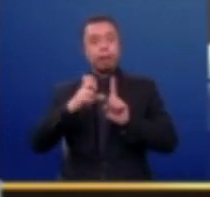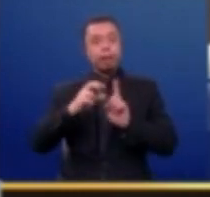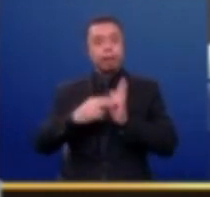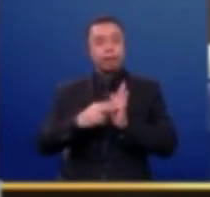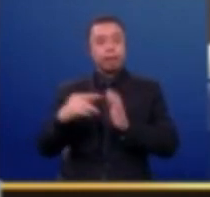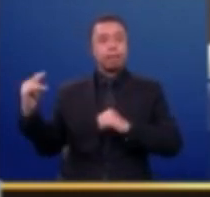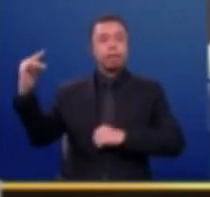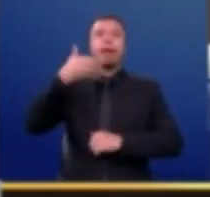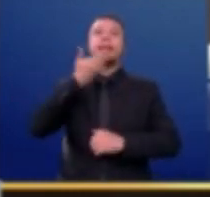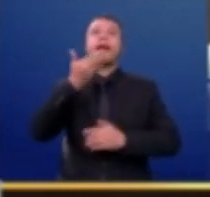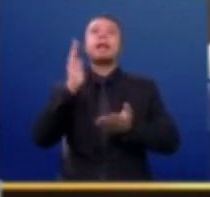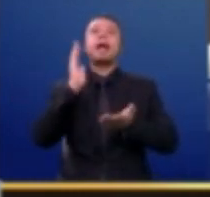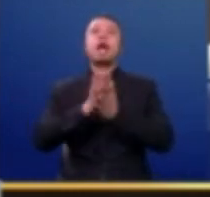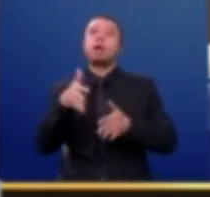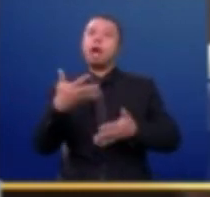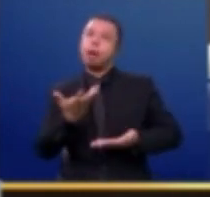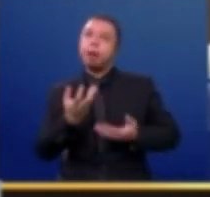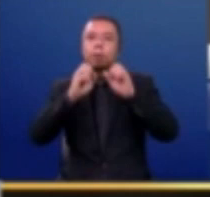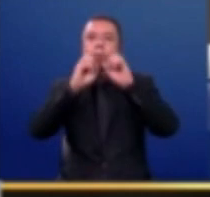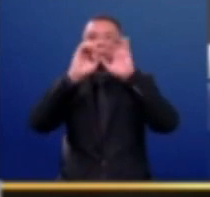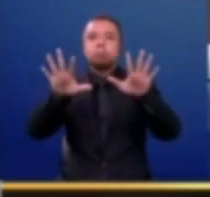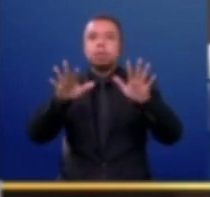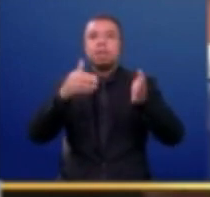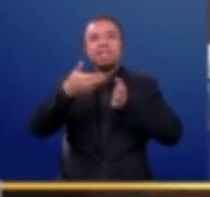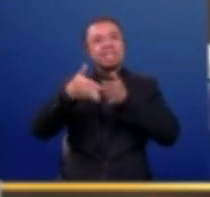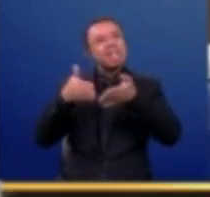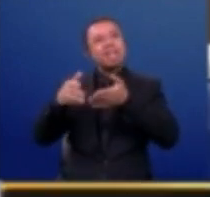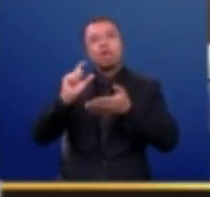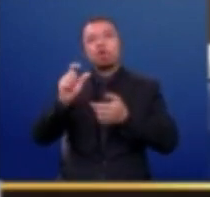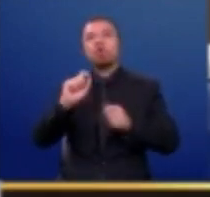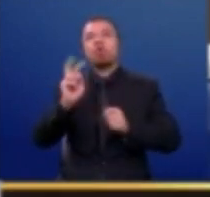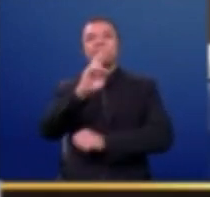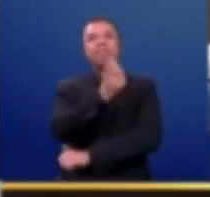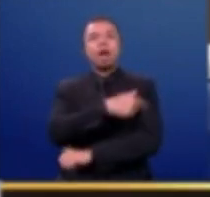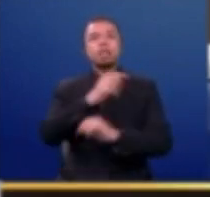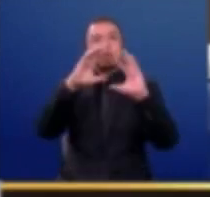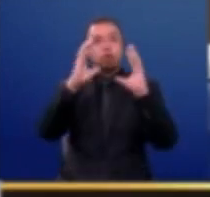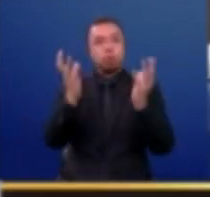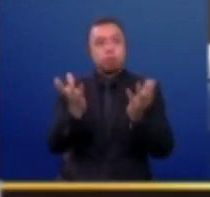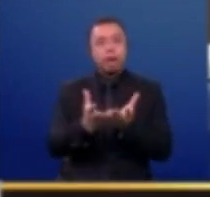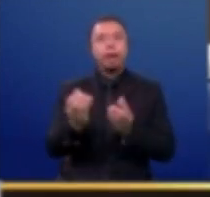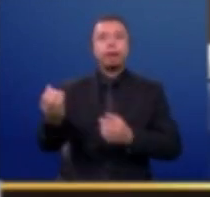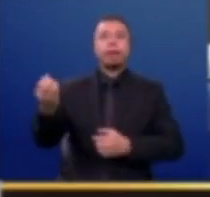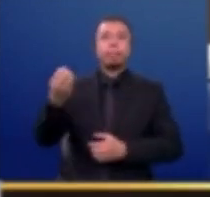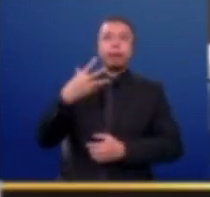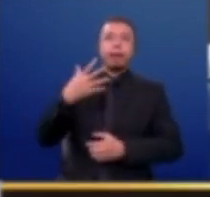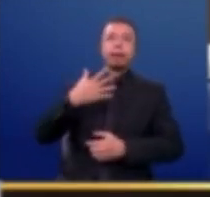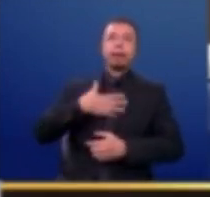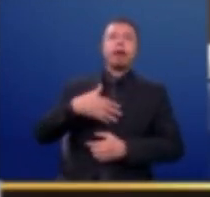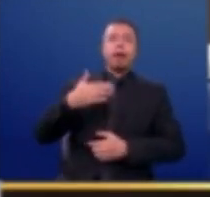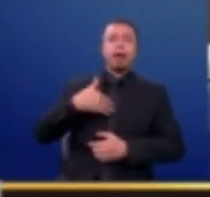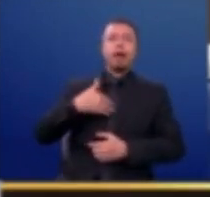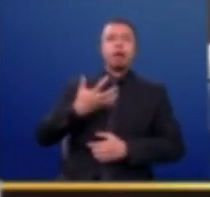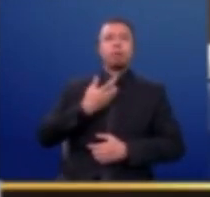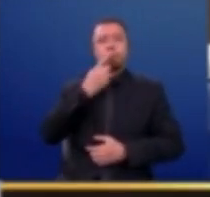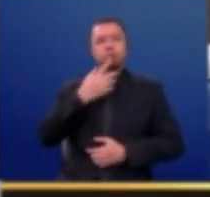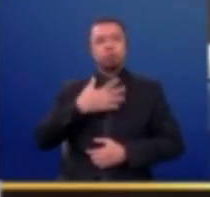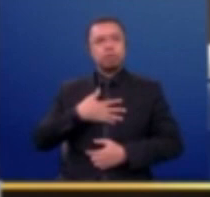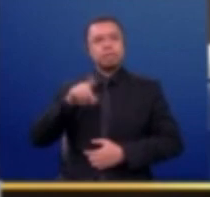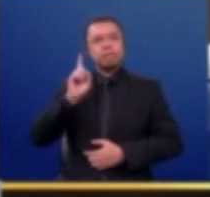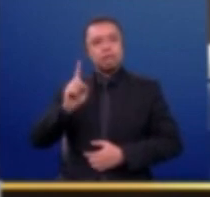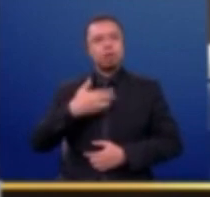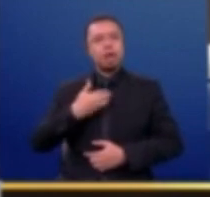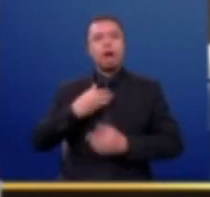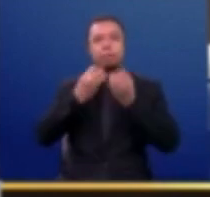menanyakan langsung pada dia apakah akan mengumumkan strategi untuk memvaksinasi dunia, dan dia hanya mengatakan I have one and I am going to